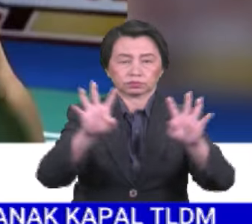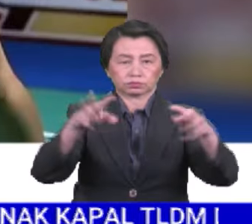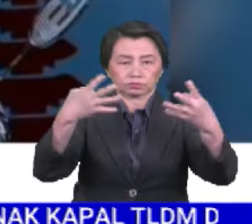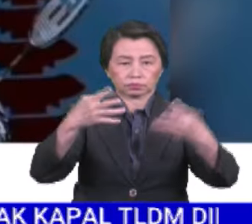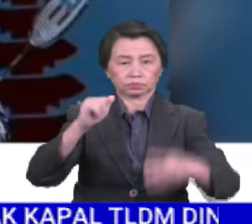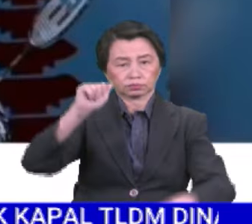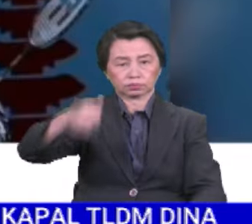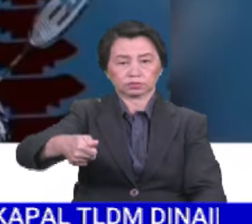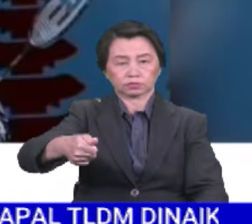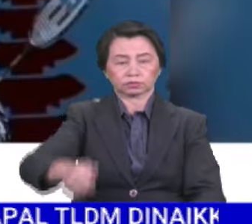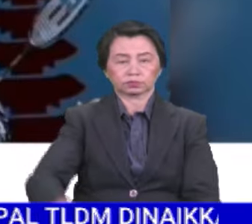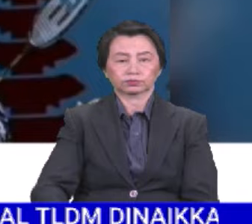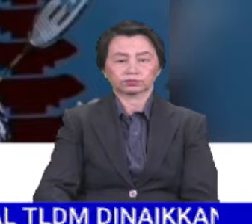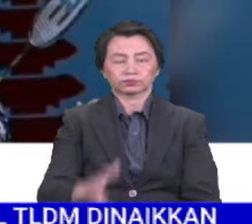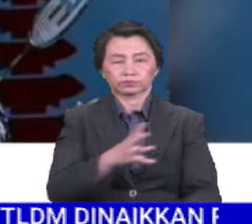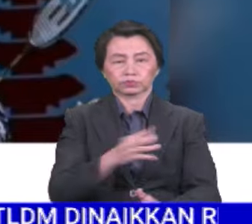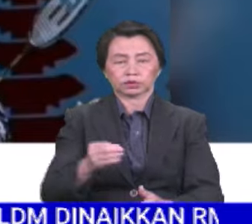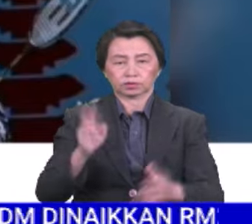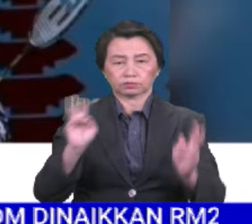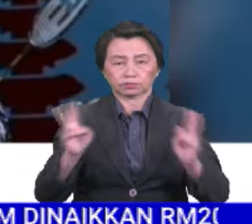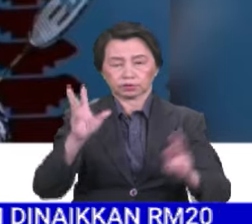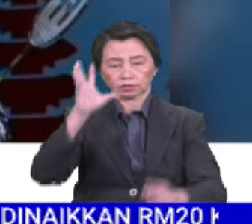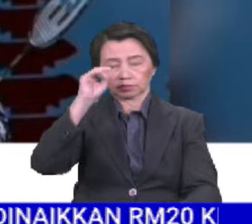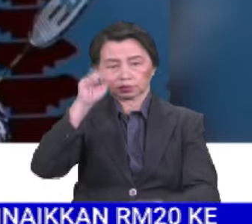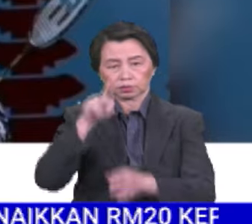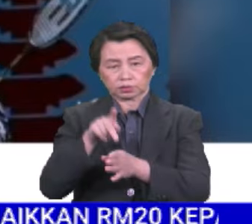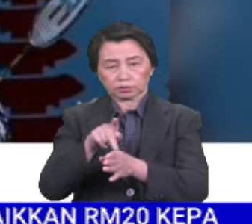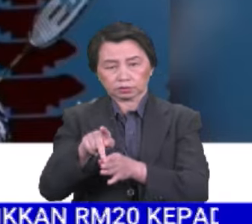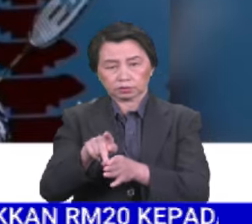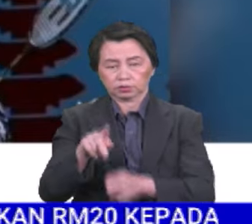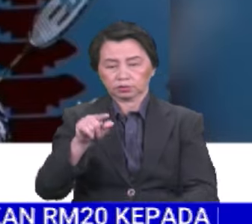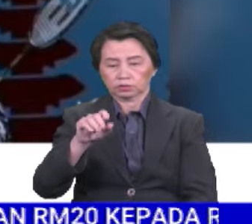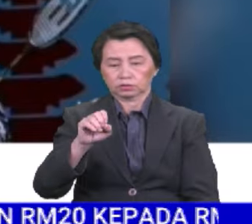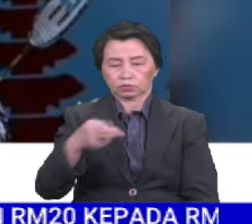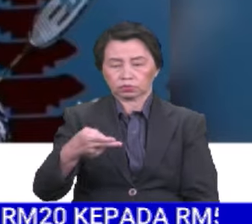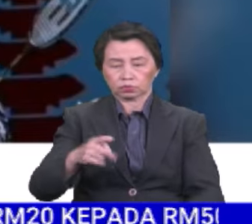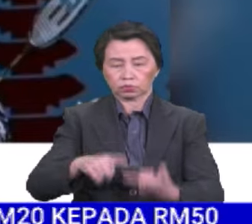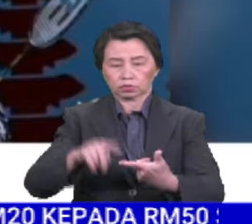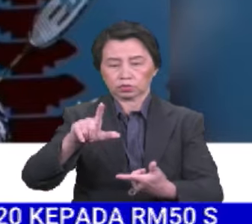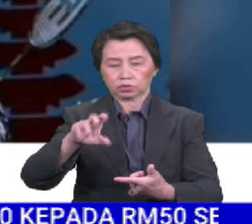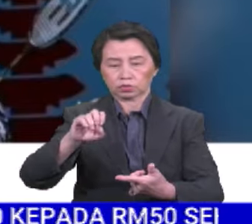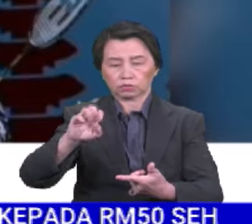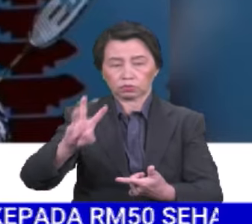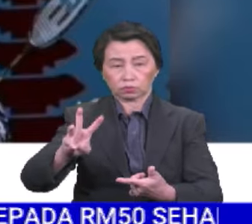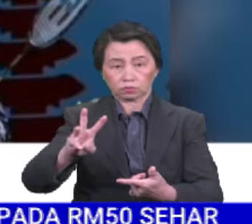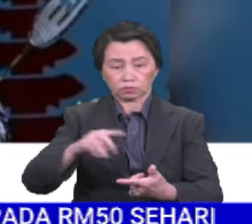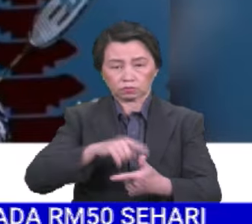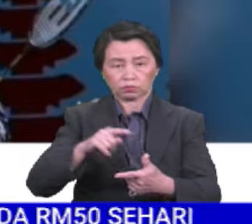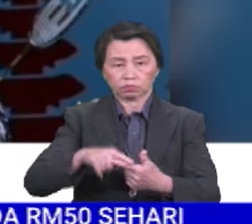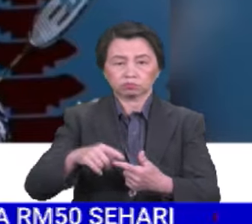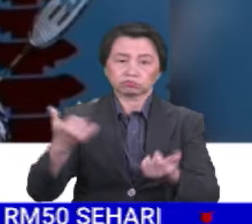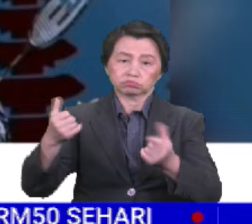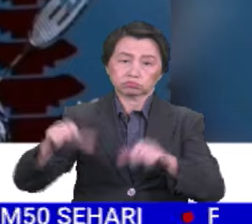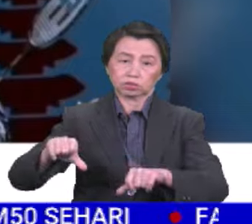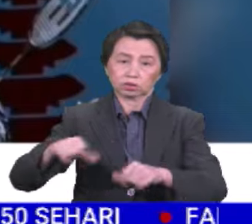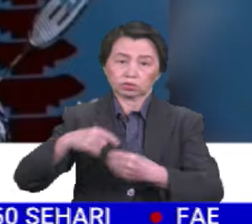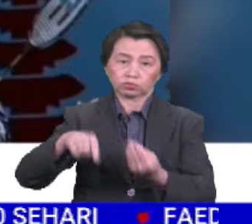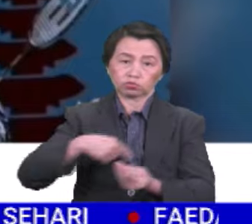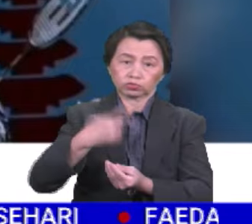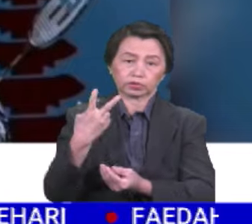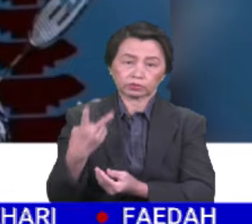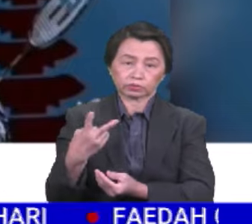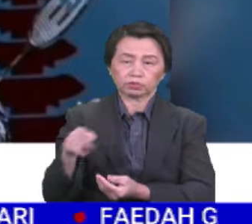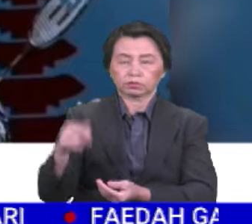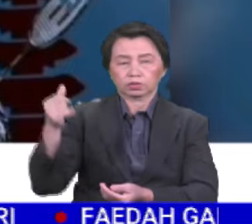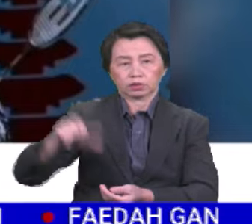avieshop sementara itu bergolak yg profesional negara gophish lo Jonsen Stinky dipusingin Kedua